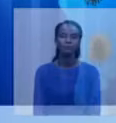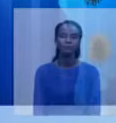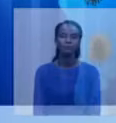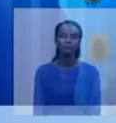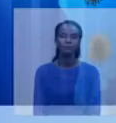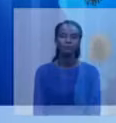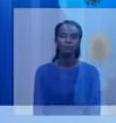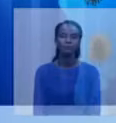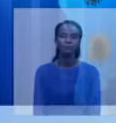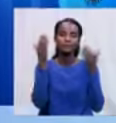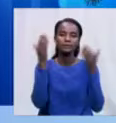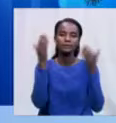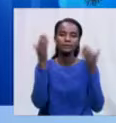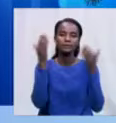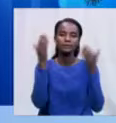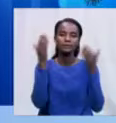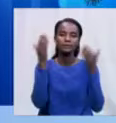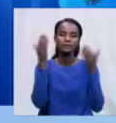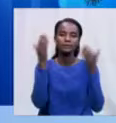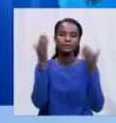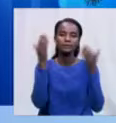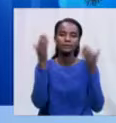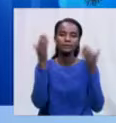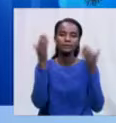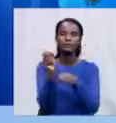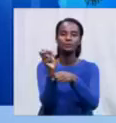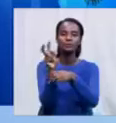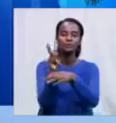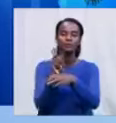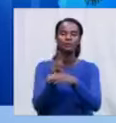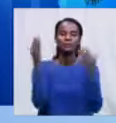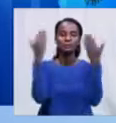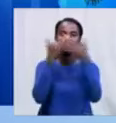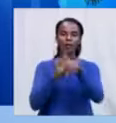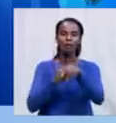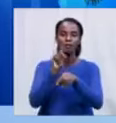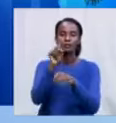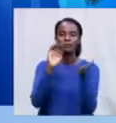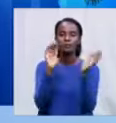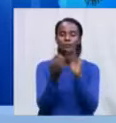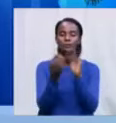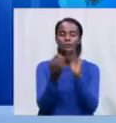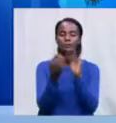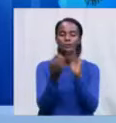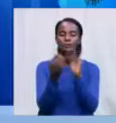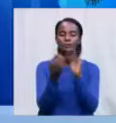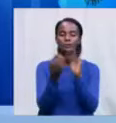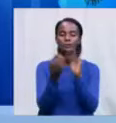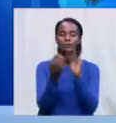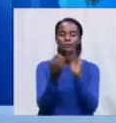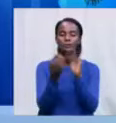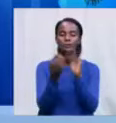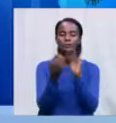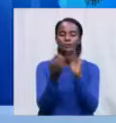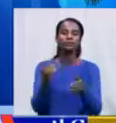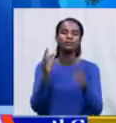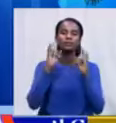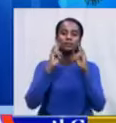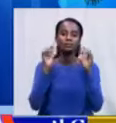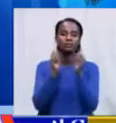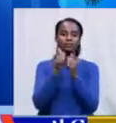እንደምን አመሻችሁ ክቡራን ተመልካቾቻችን ከደቡብ ቴሌቪዥን ከምሽቱ 1 ሰዓት ሆናል። የሰዓቱን ዜና ይዘን ቀርበናል። ከዜናዎቹ